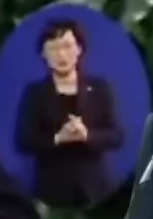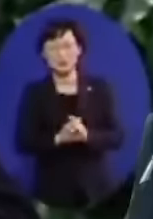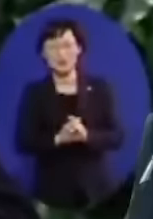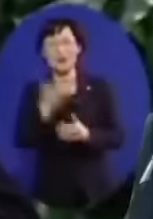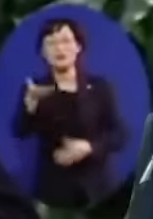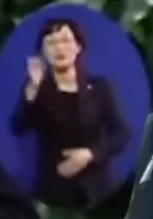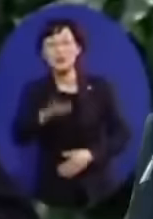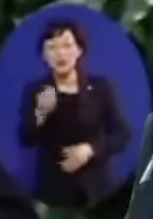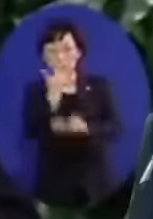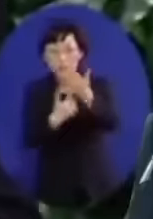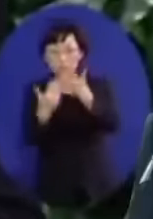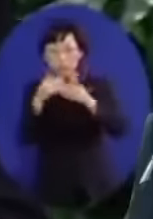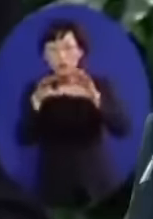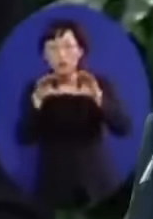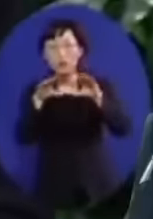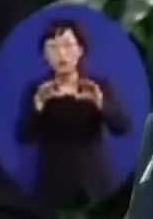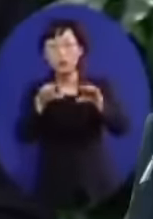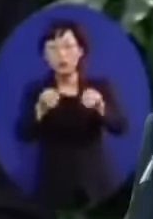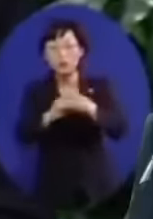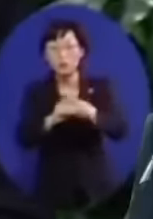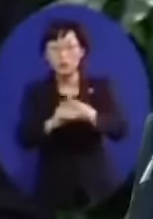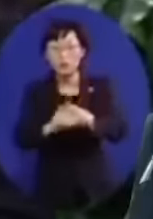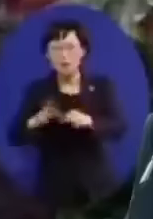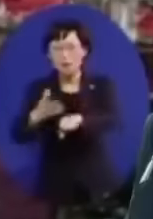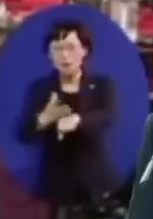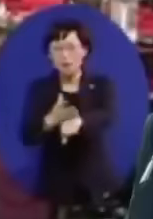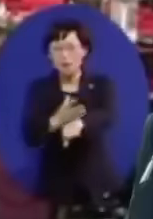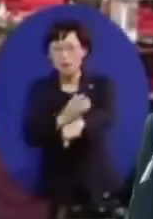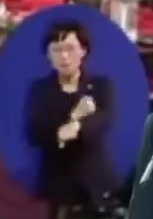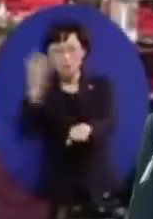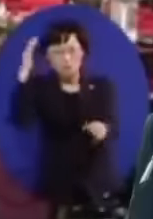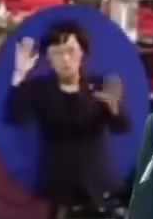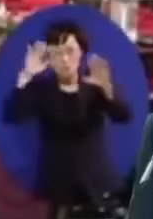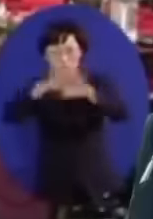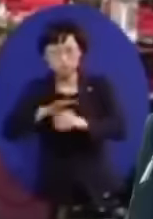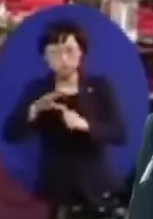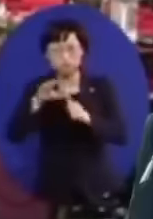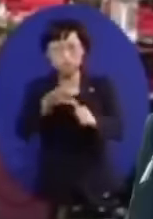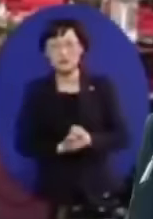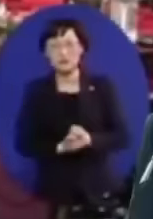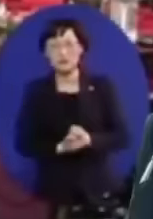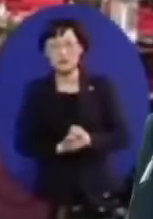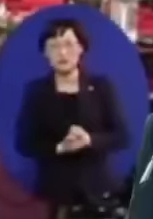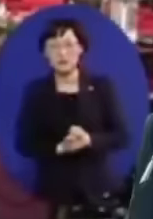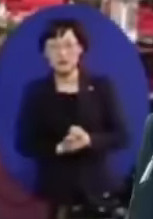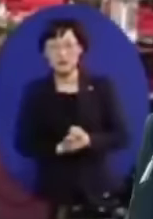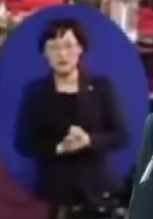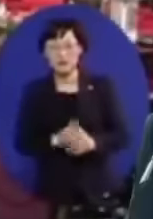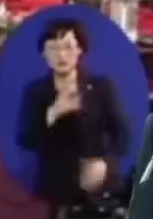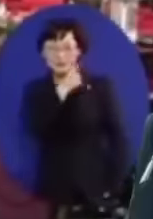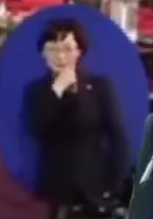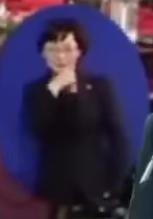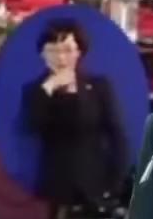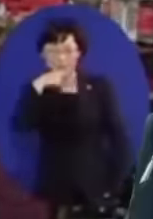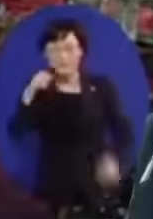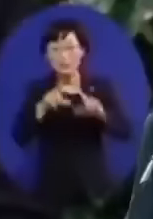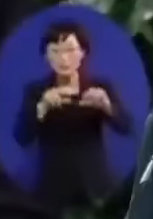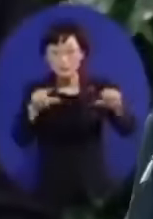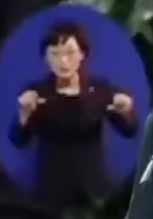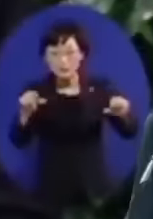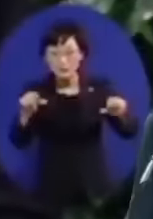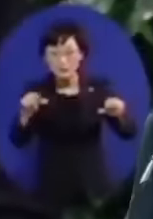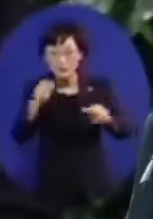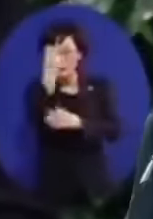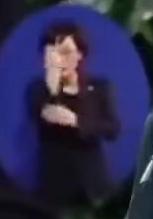그러나 그 불꽃이 꺼지면은 엄청나게 흑암의 세력에 잡히게 되는 것입니다. 맛있는 음식일수록 썩으면